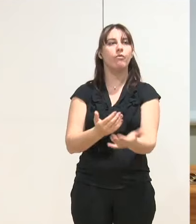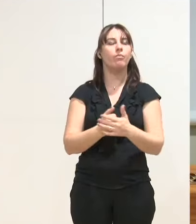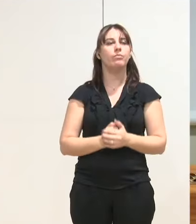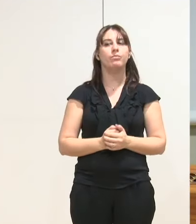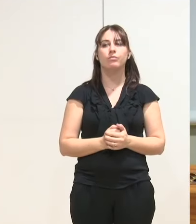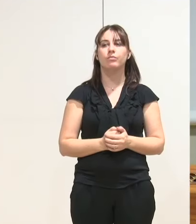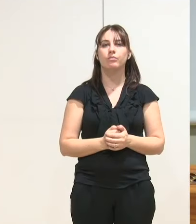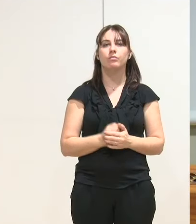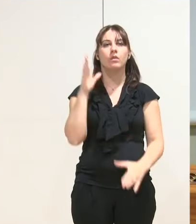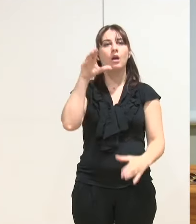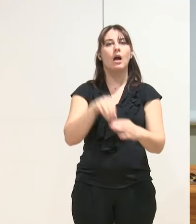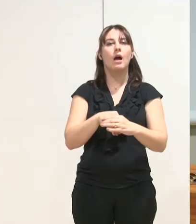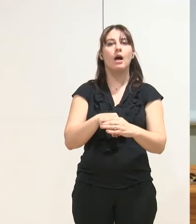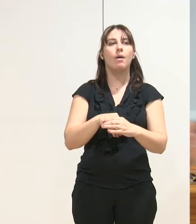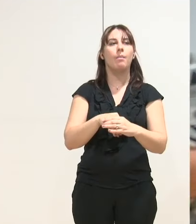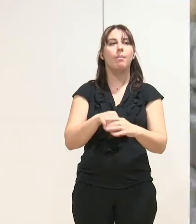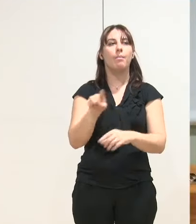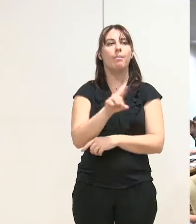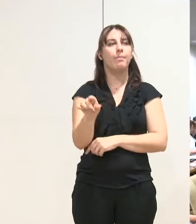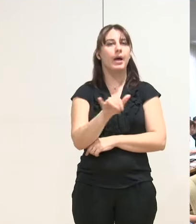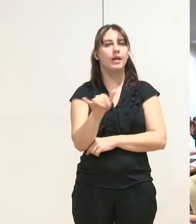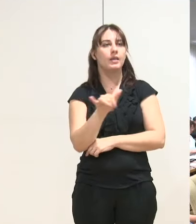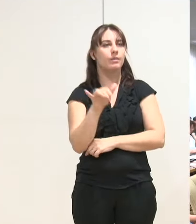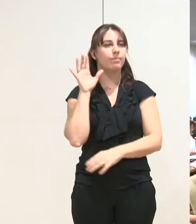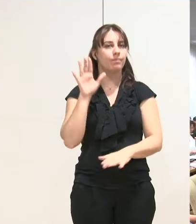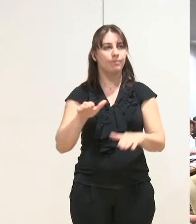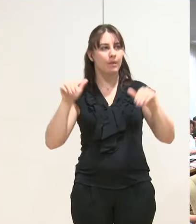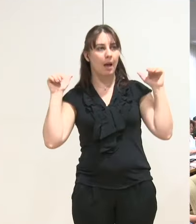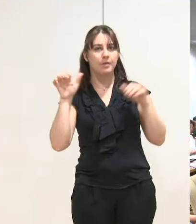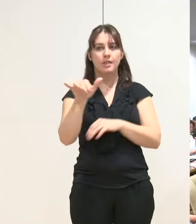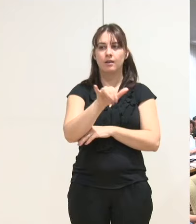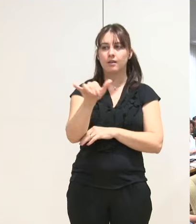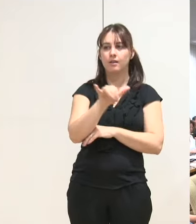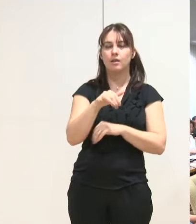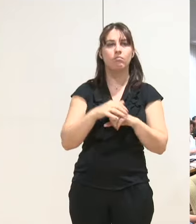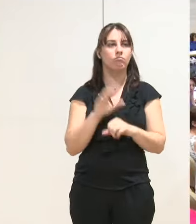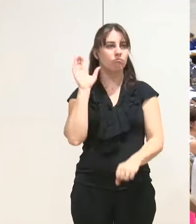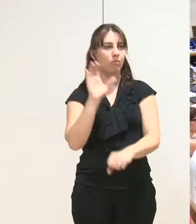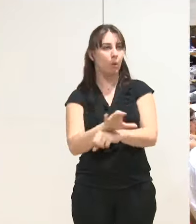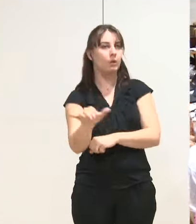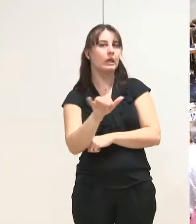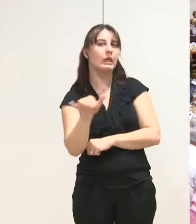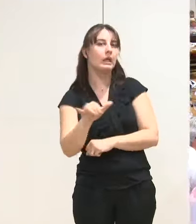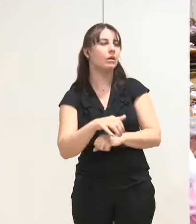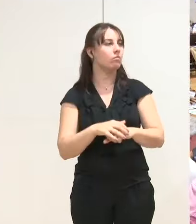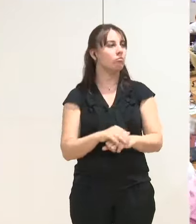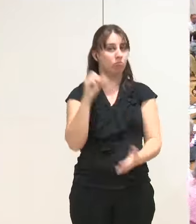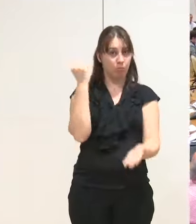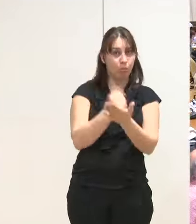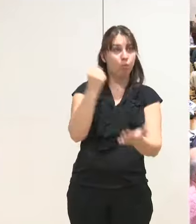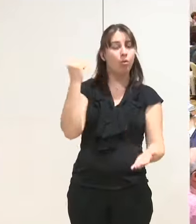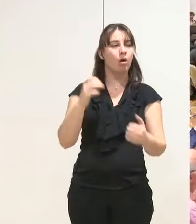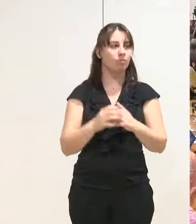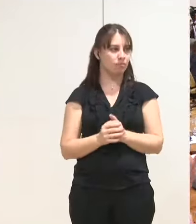qui ne prend pas part au vote qui s'abstient qui est contre qui est